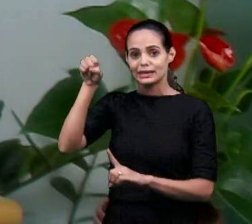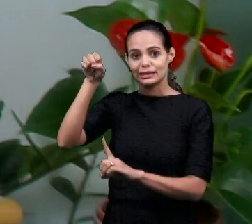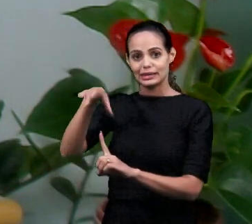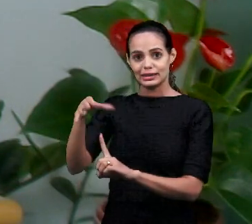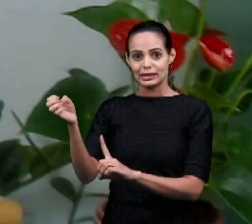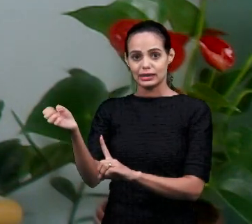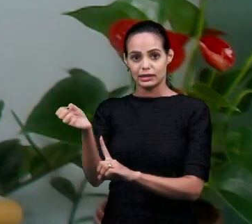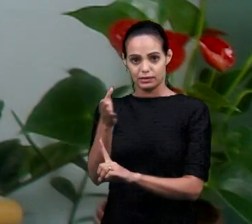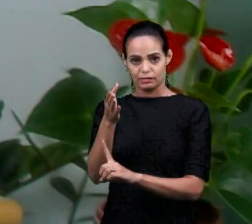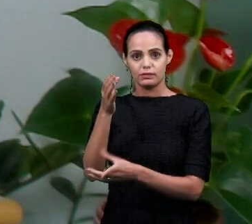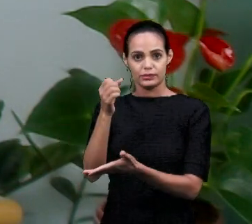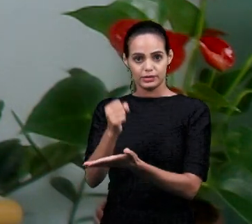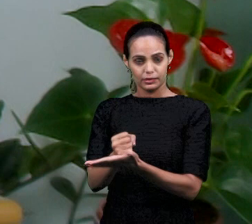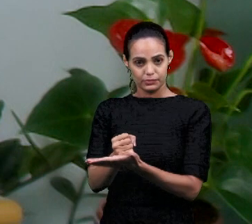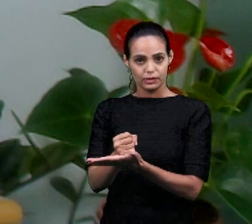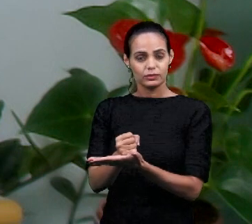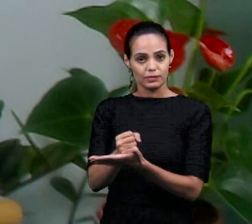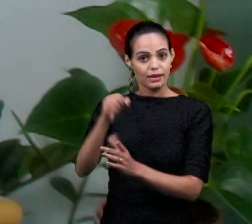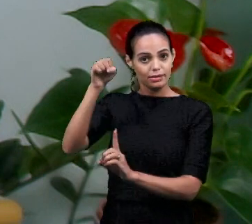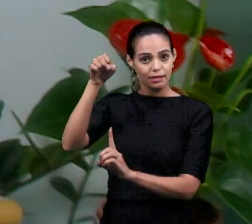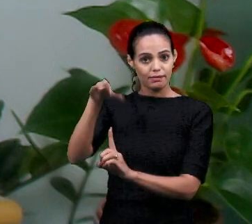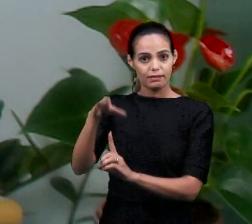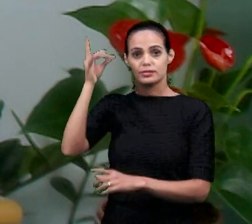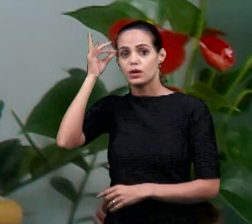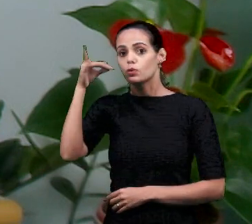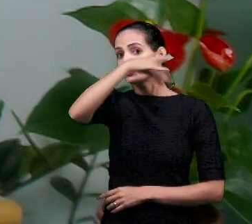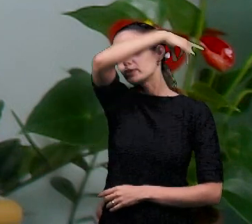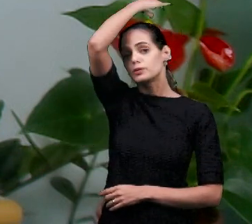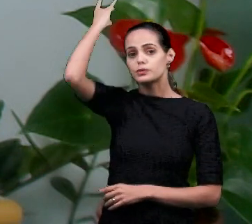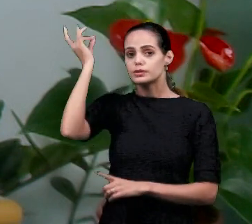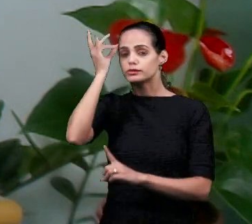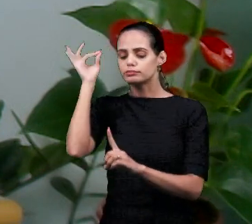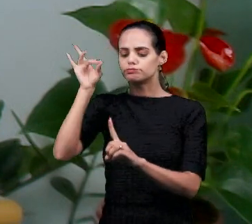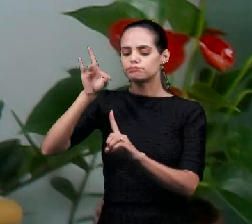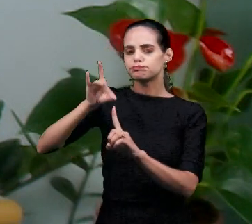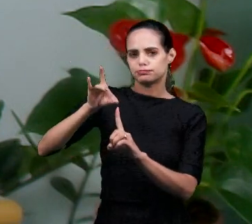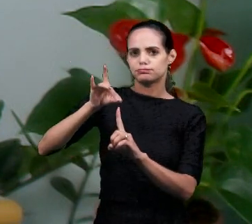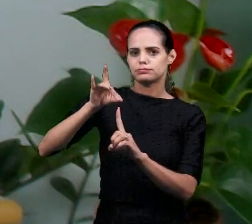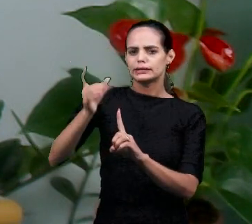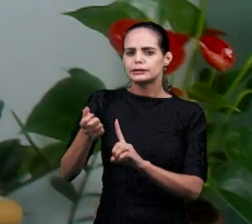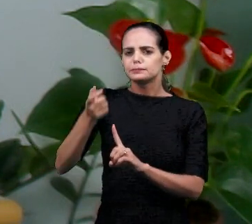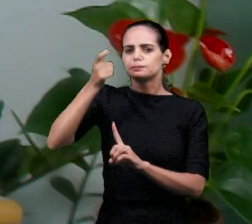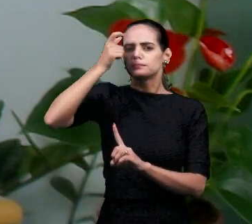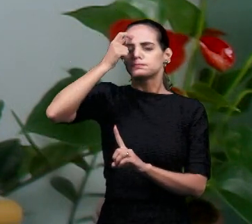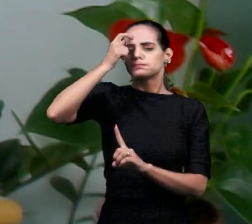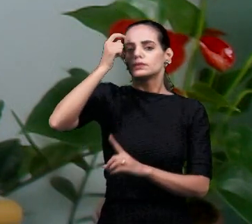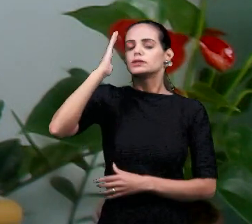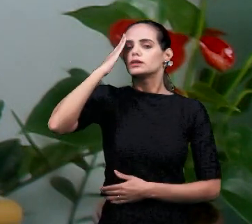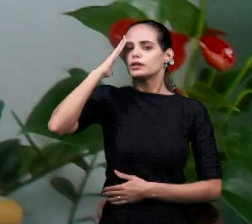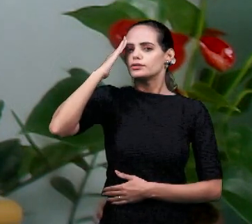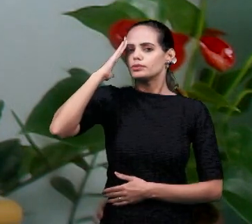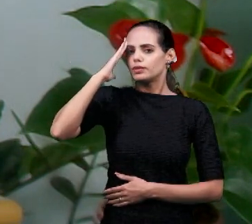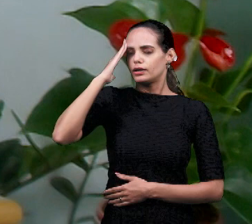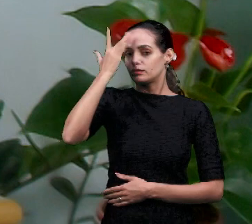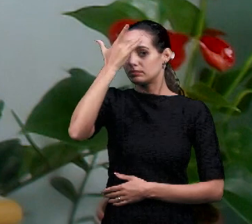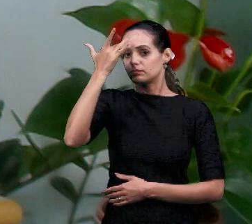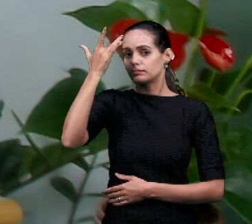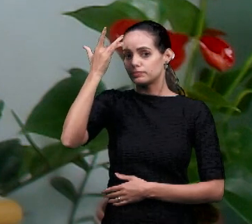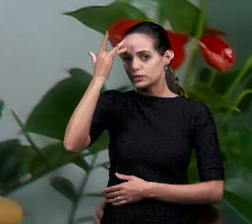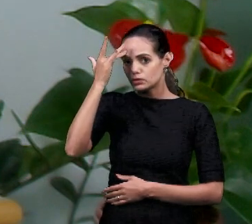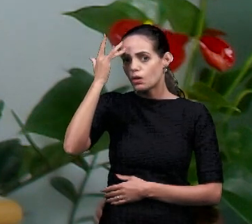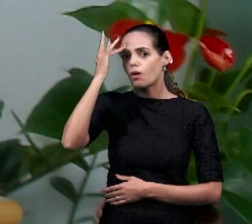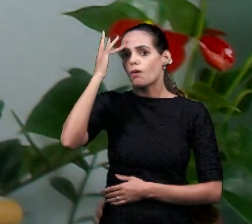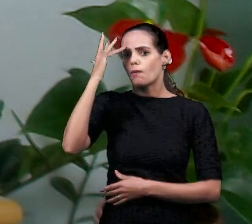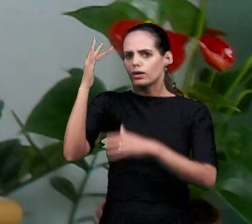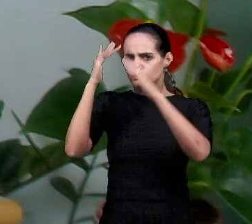de l'Église, dans le temps de la grâce, le Saint-Esprit allait donner la conscience de manière individuelle aux